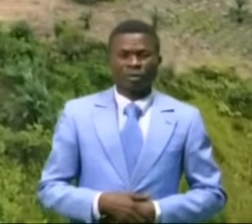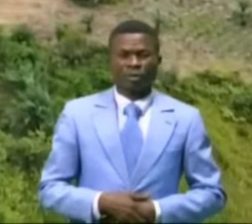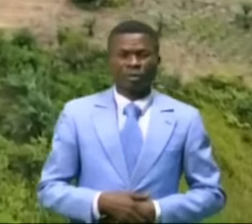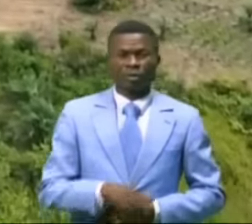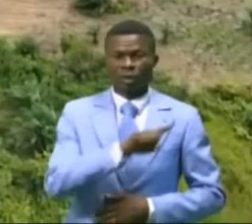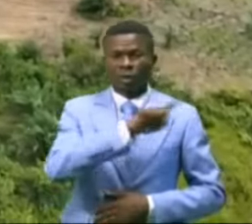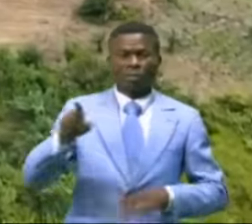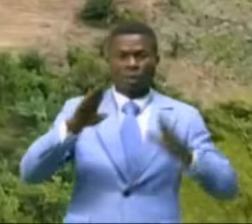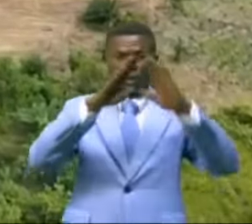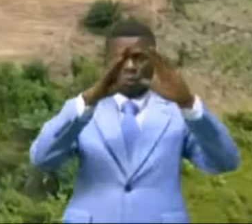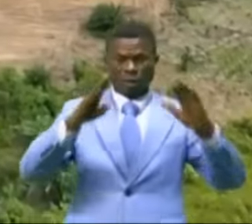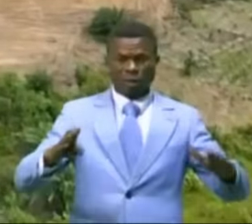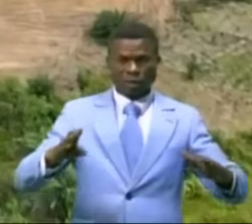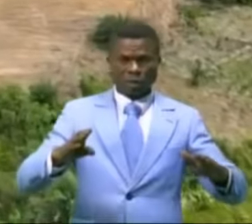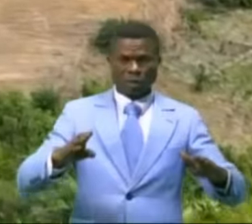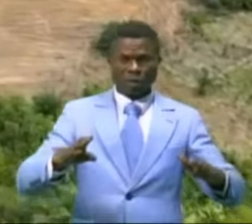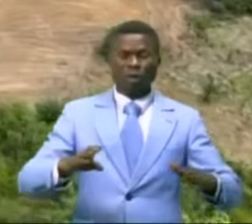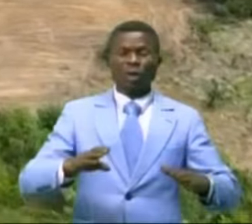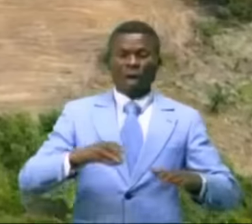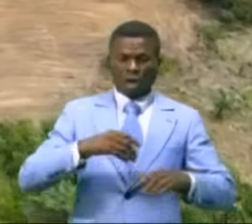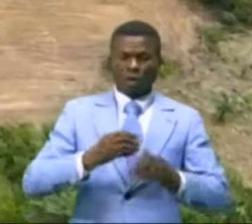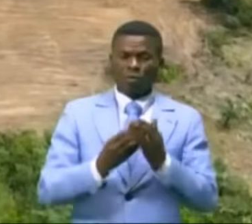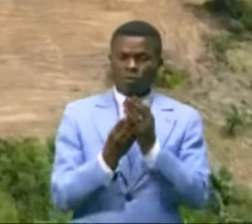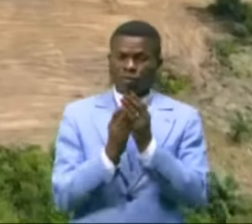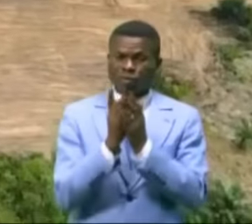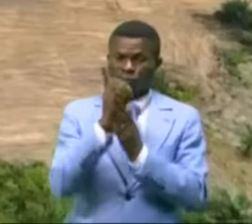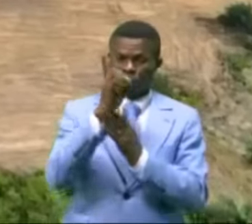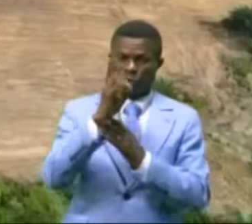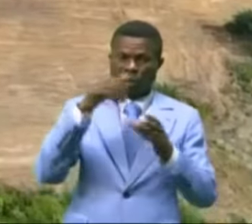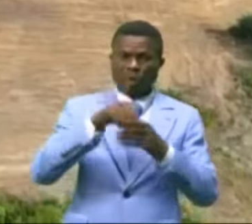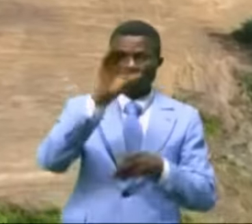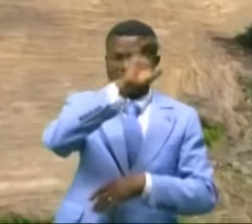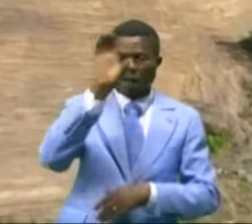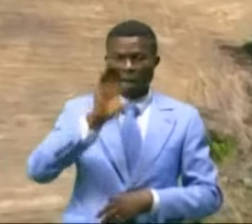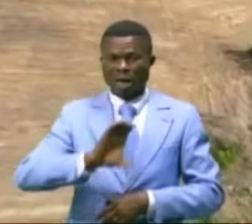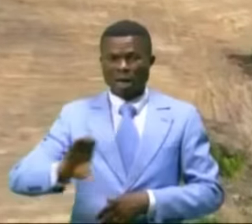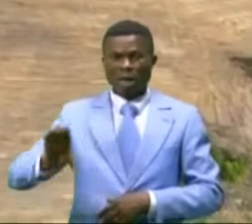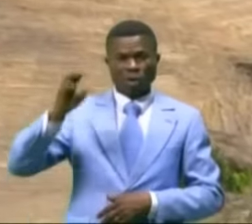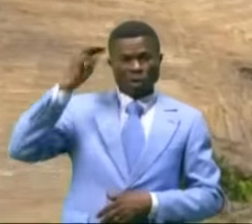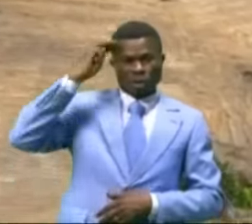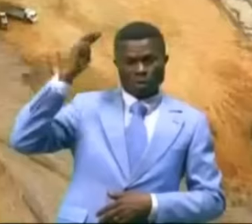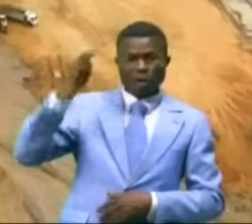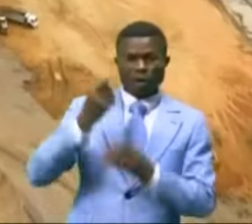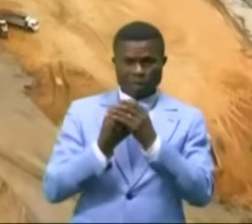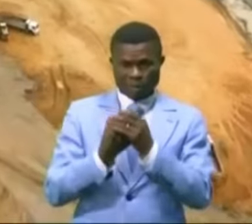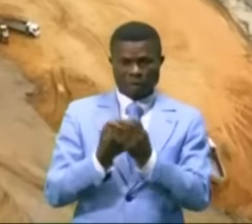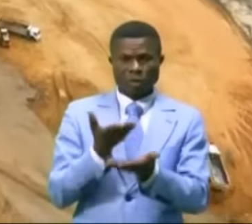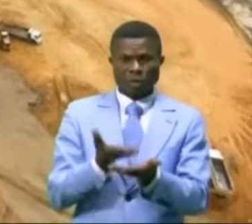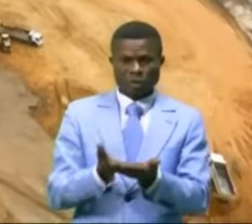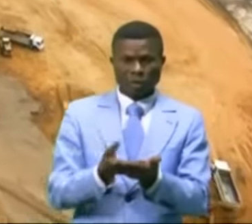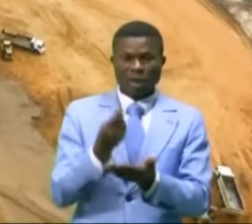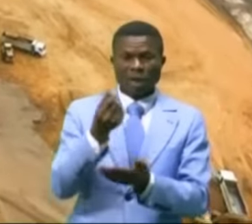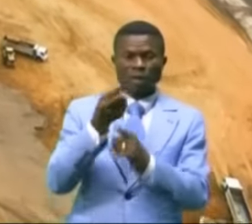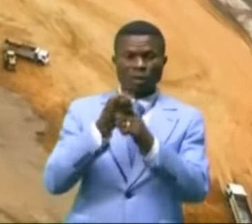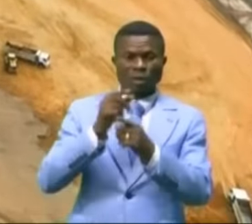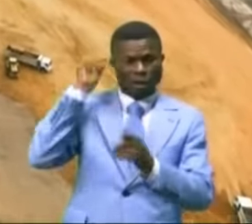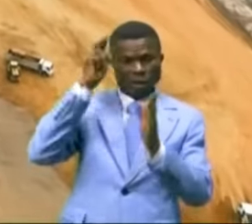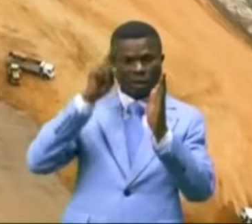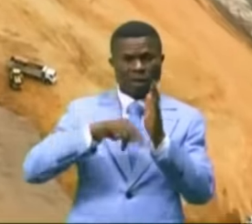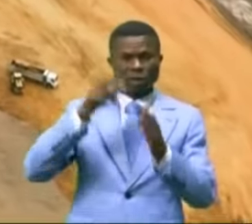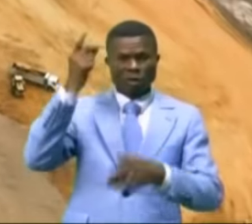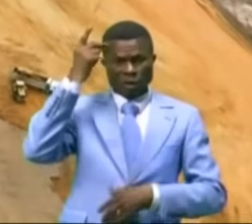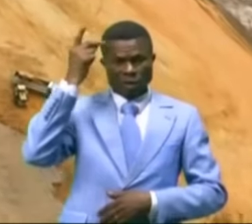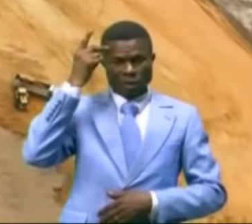1000 maisons vont sortir de terre dans la commune de Mongafula incessamment. Financé par le gouvernement